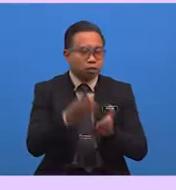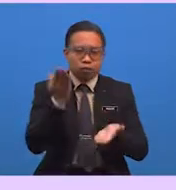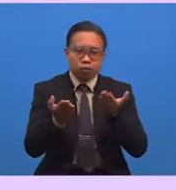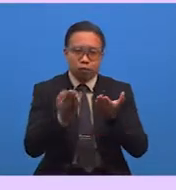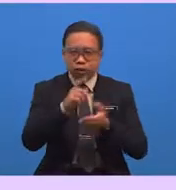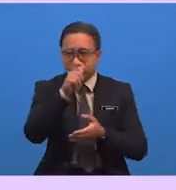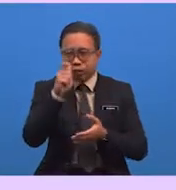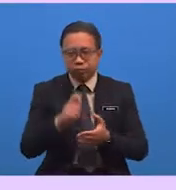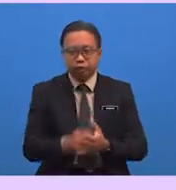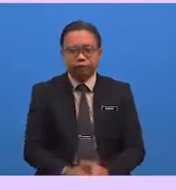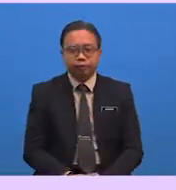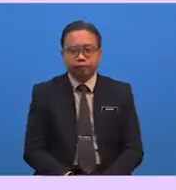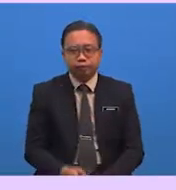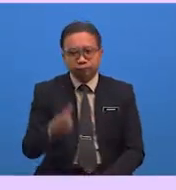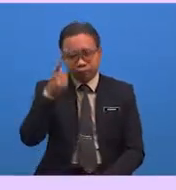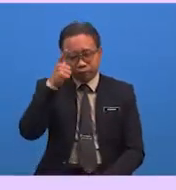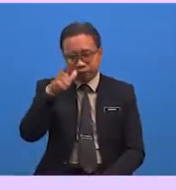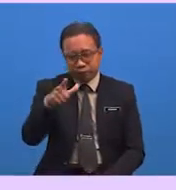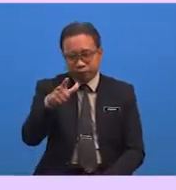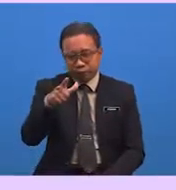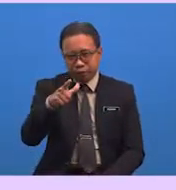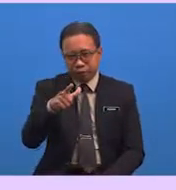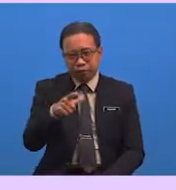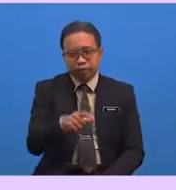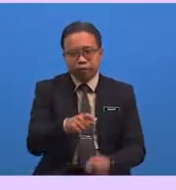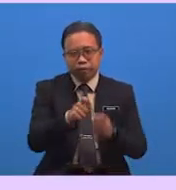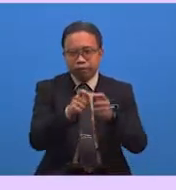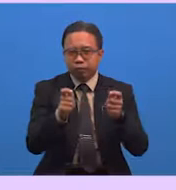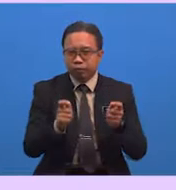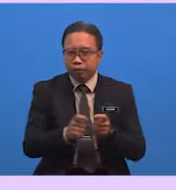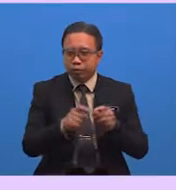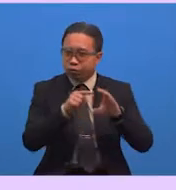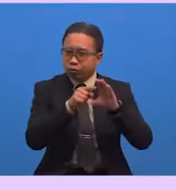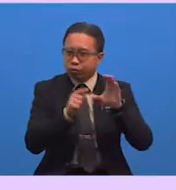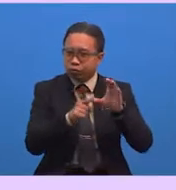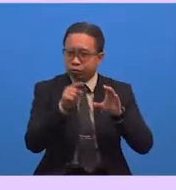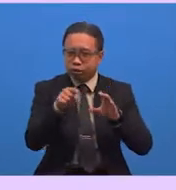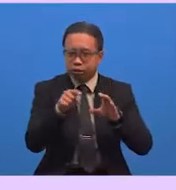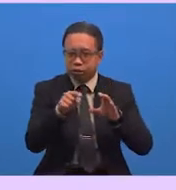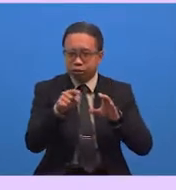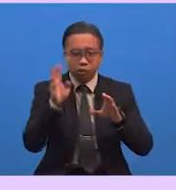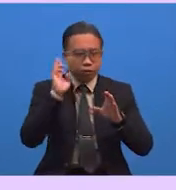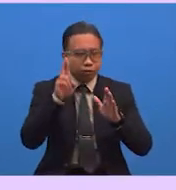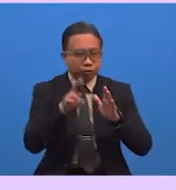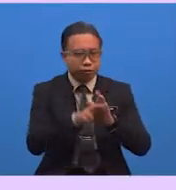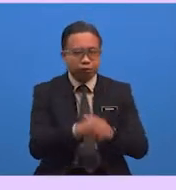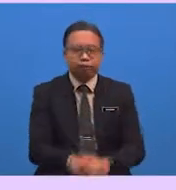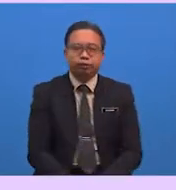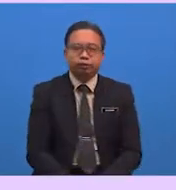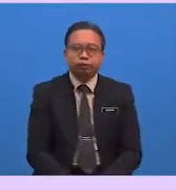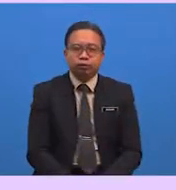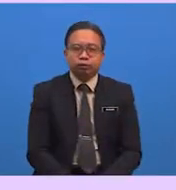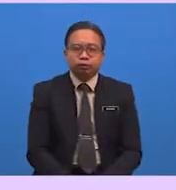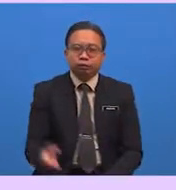ditanya. Lihat sahaja kedudukan sudut-sudut yang ditanda pada rajah.